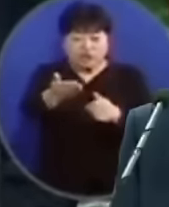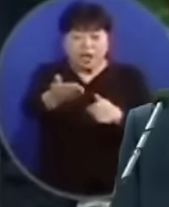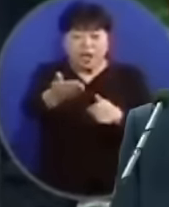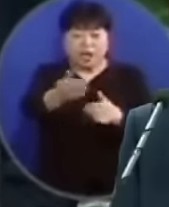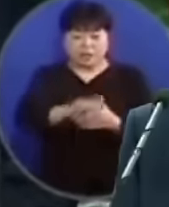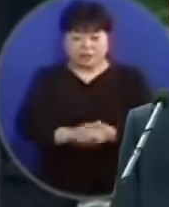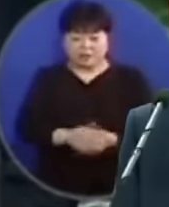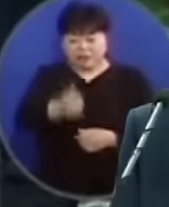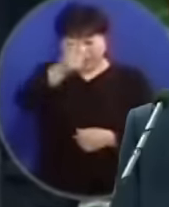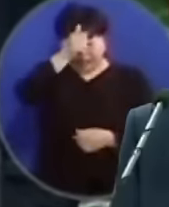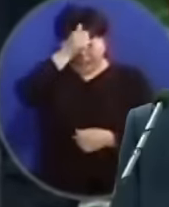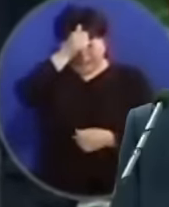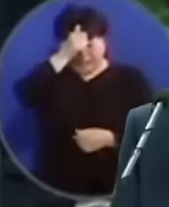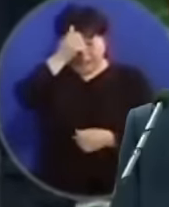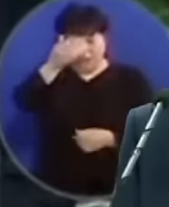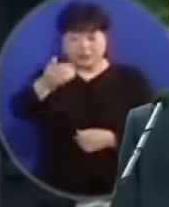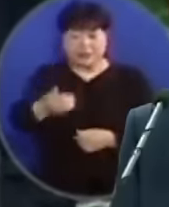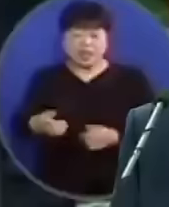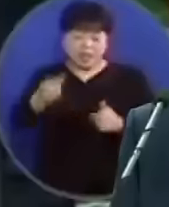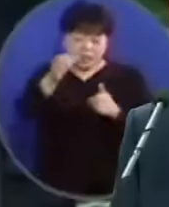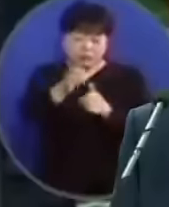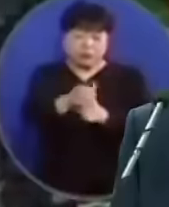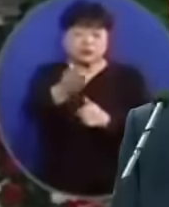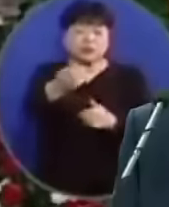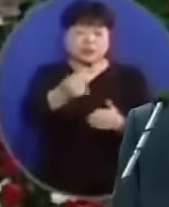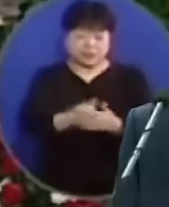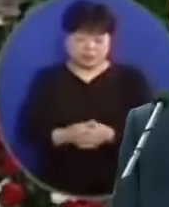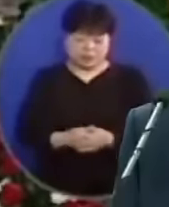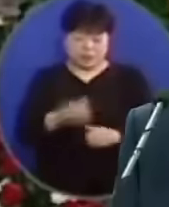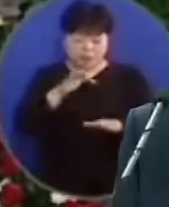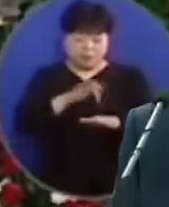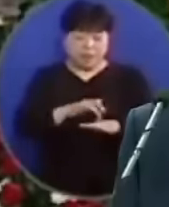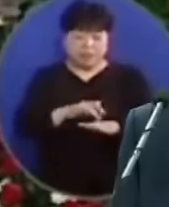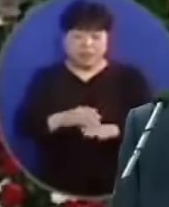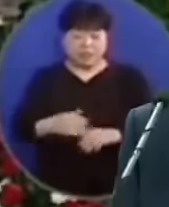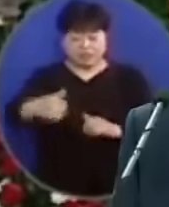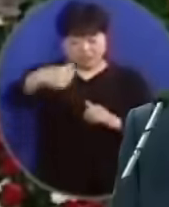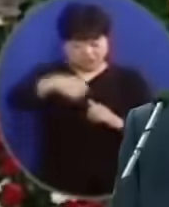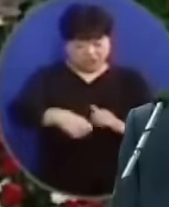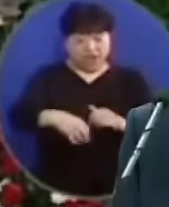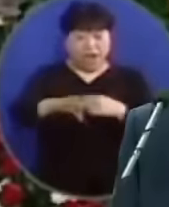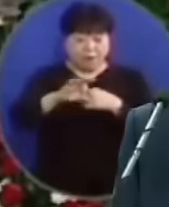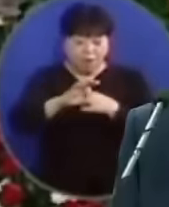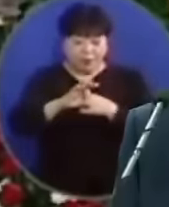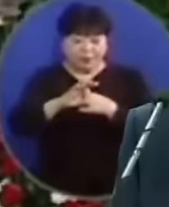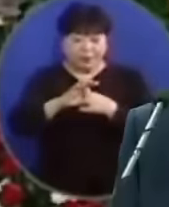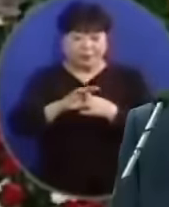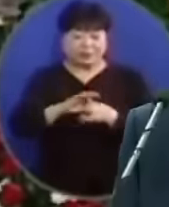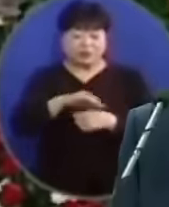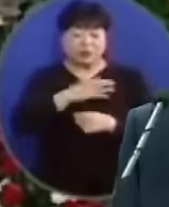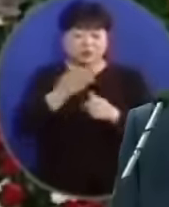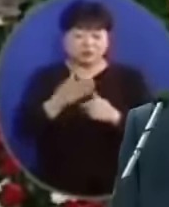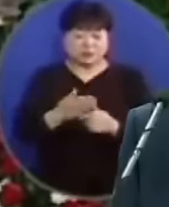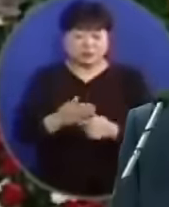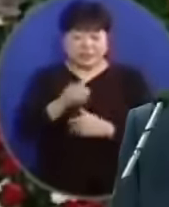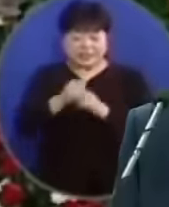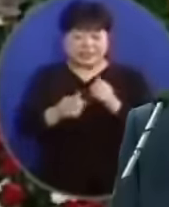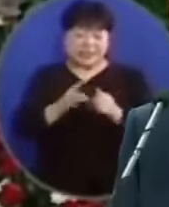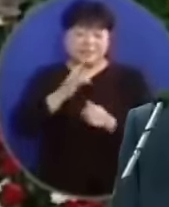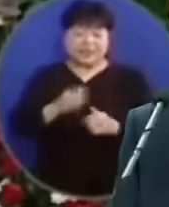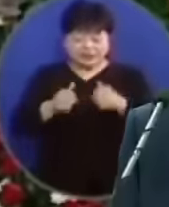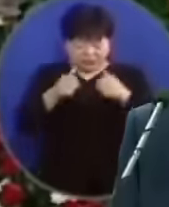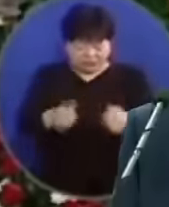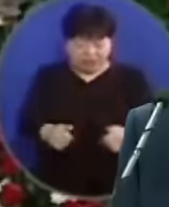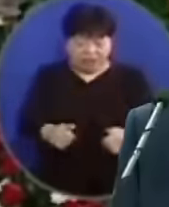이것은 전부 아담에게 준 것인데 아담이 다 넘겨줬거든. 그러므로 내게 절하는 사람이 넘겨준다. 예수님 단호하게 내 주 하나님께만